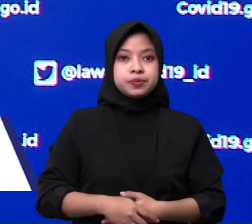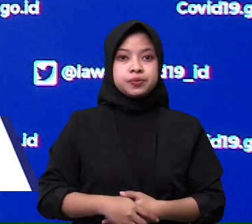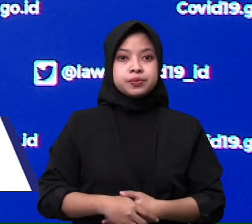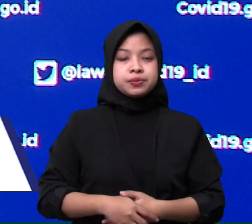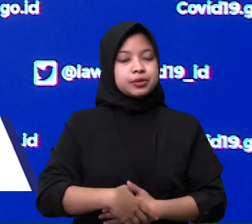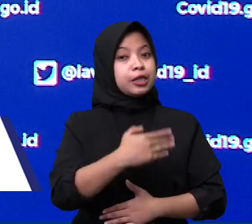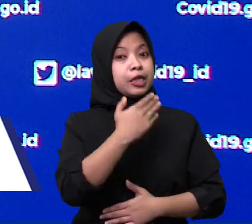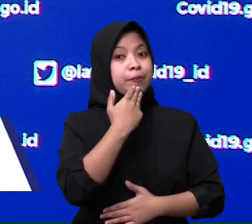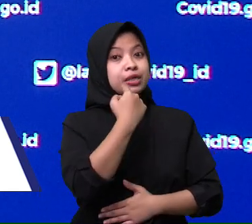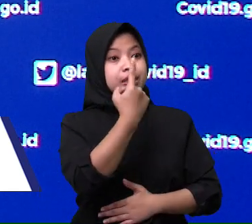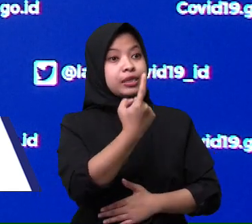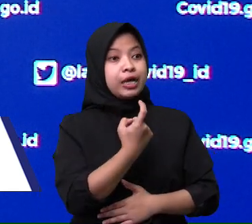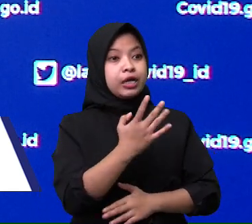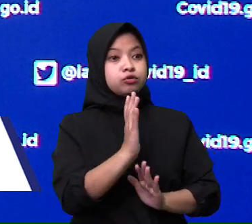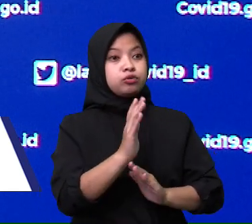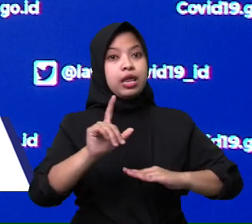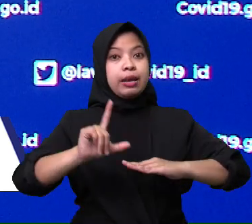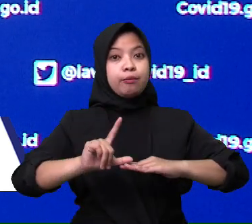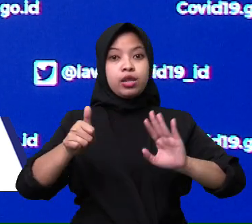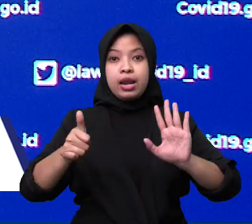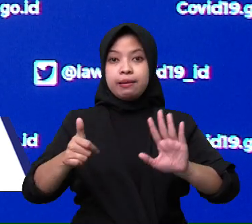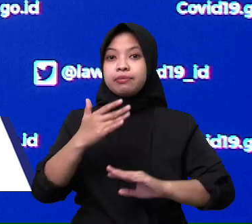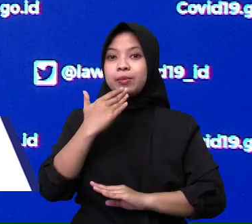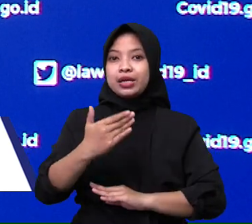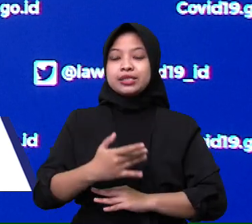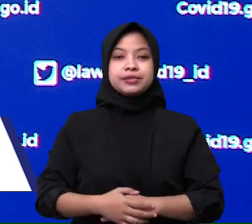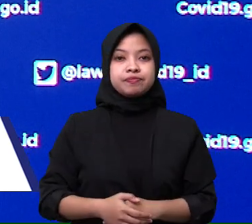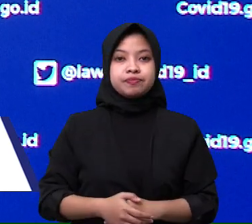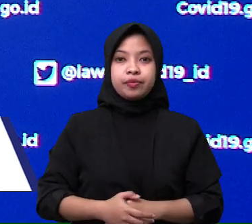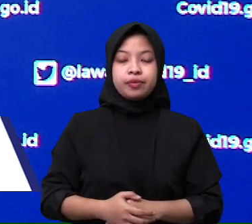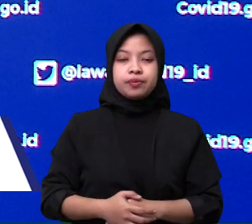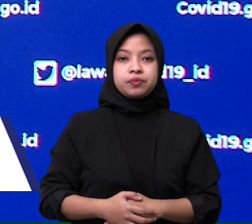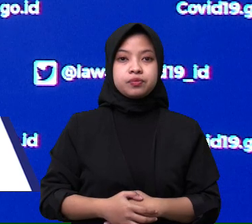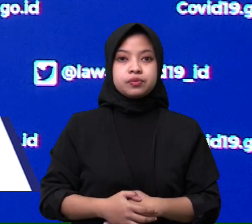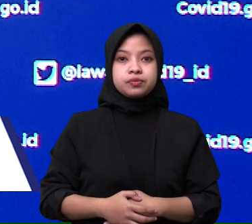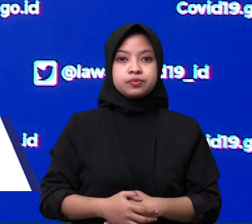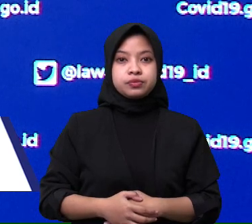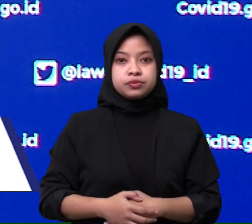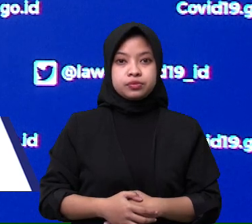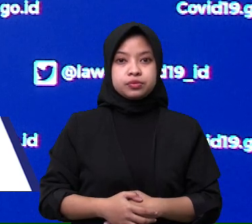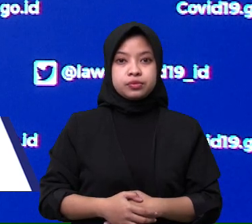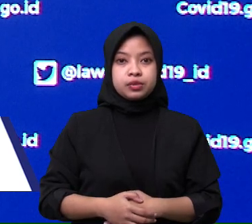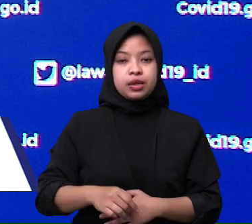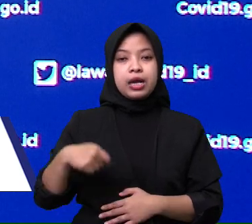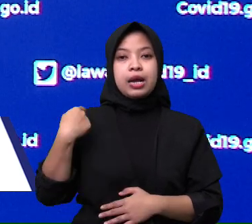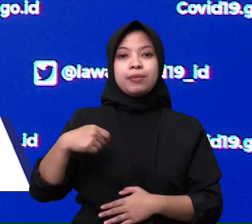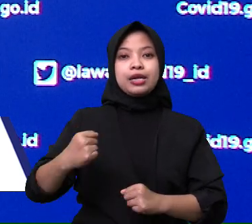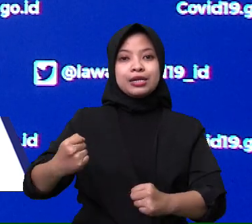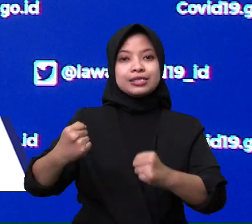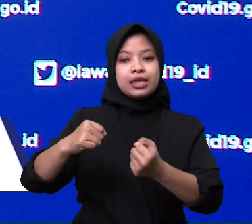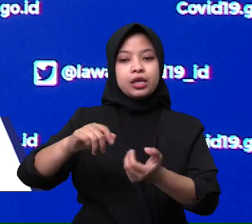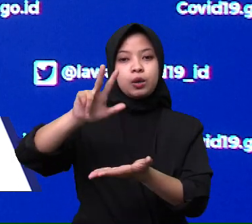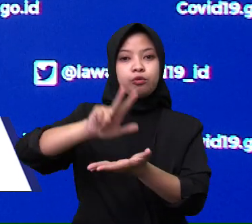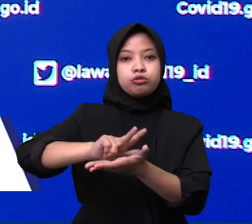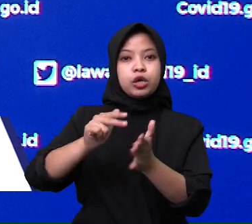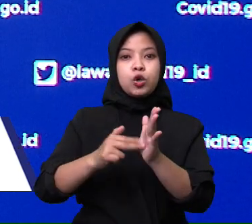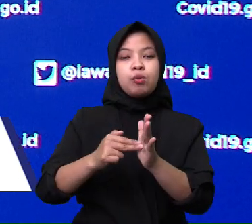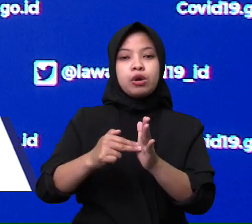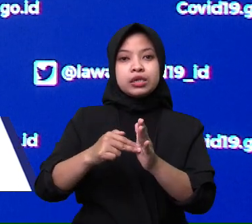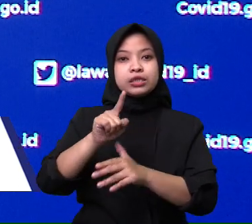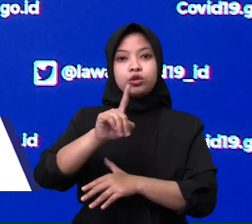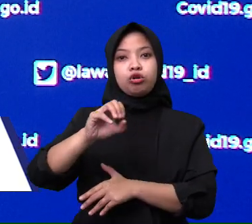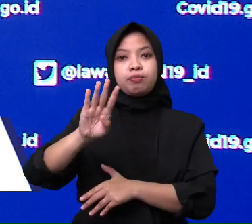Baik, terima kasih liputan6.com. Sampai dengan saat ini, berdasarkan keputusan Menteri Kesehatan RI nomor 104